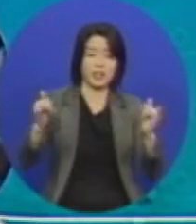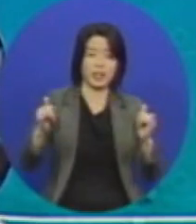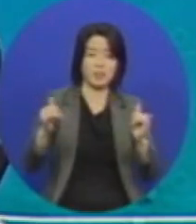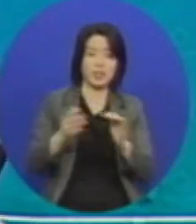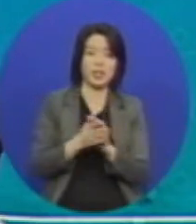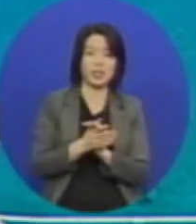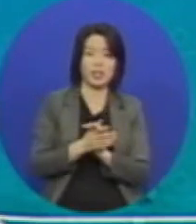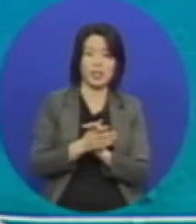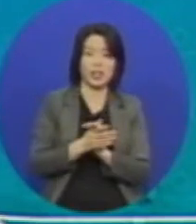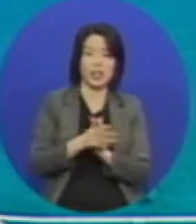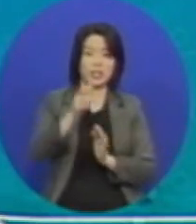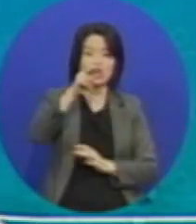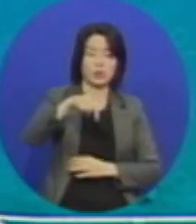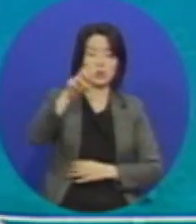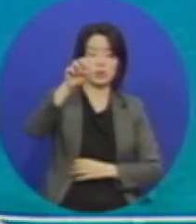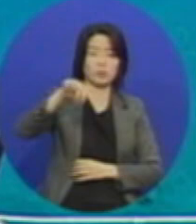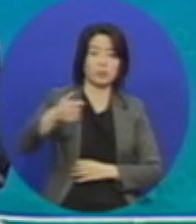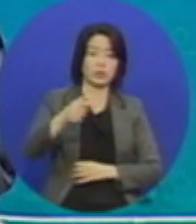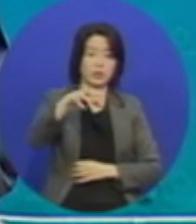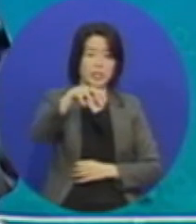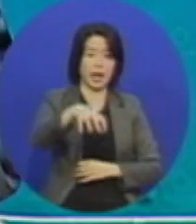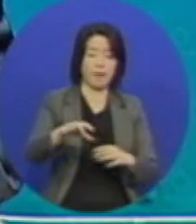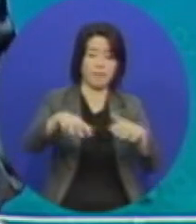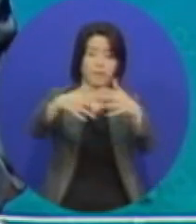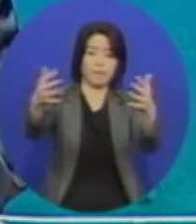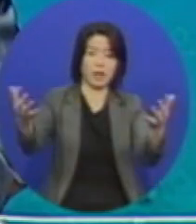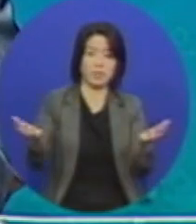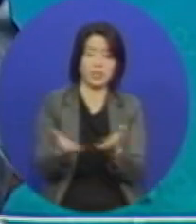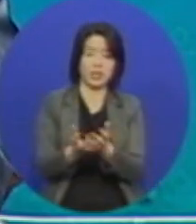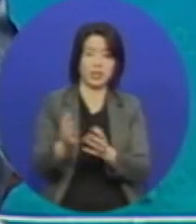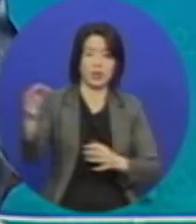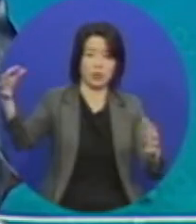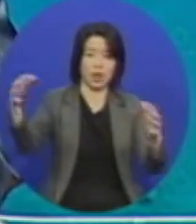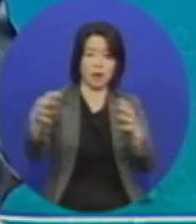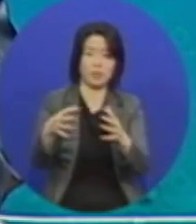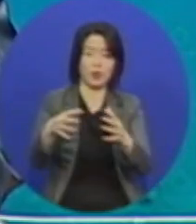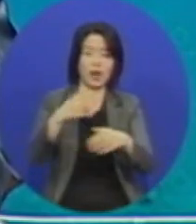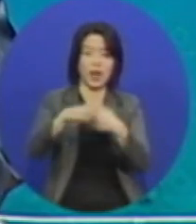수 문화광장 해서 하나님의 말씀을 듣는데